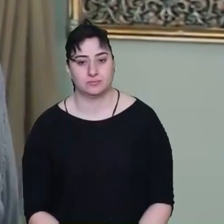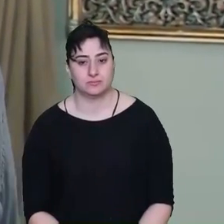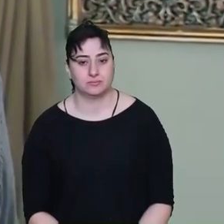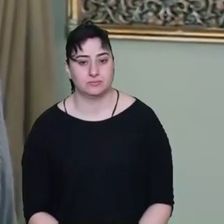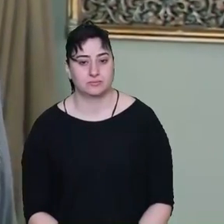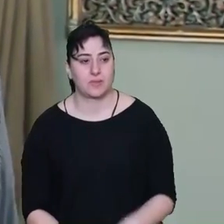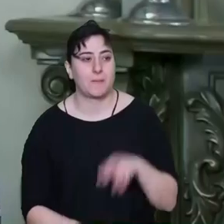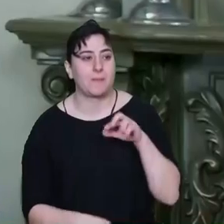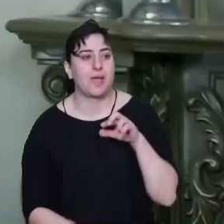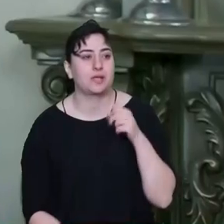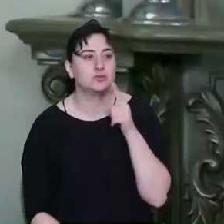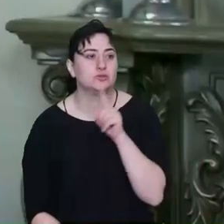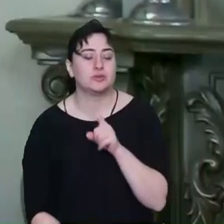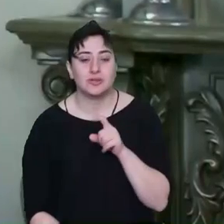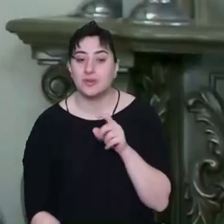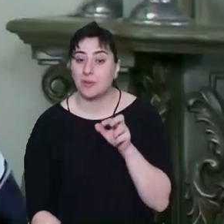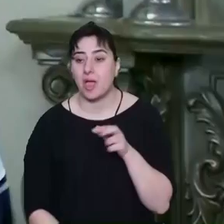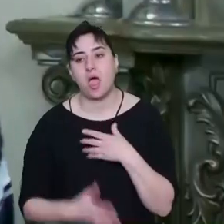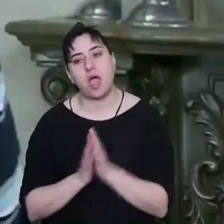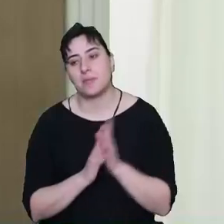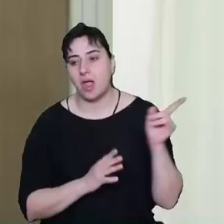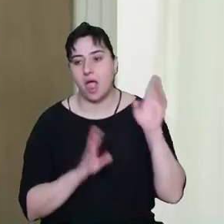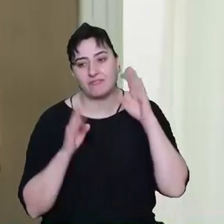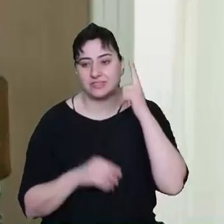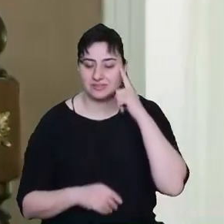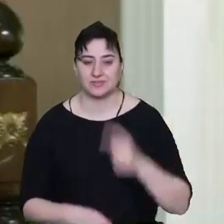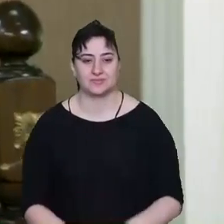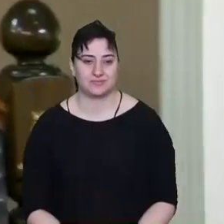Papağan soruyor papağan. Pardon, papağan bilmiyoruz.